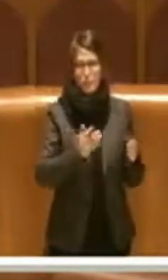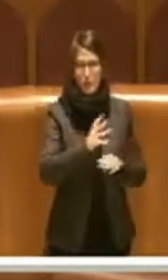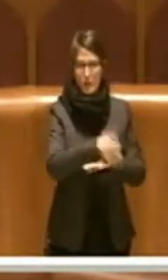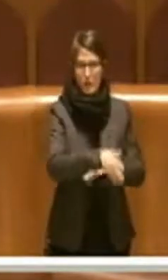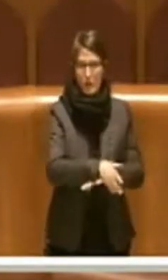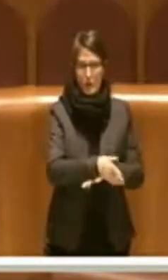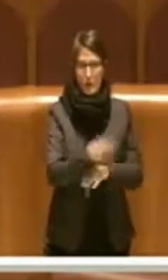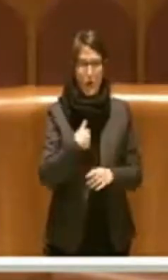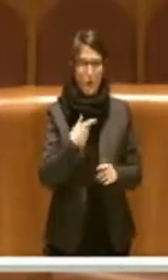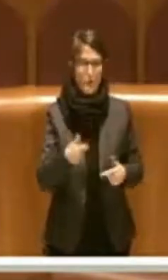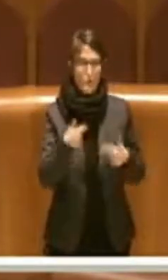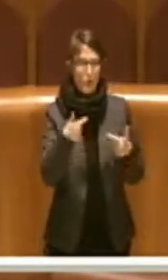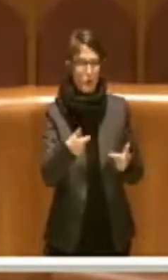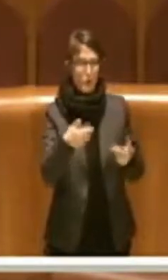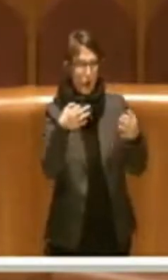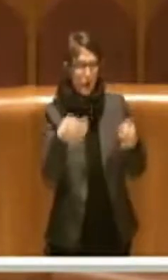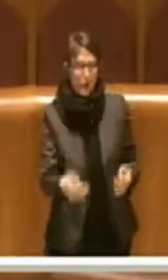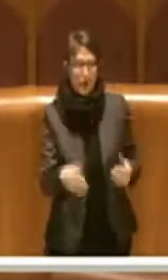che risiedono